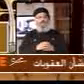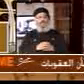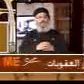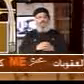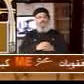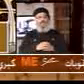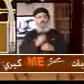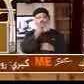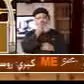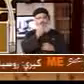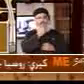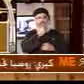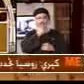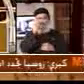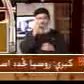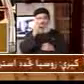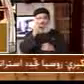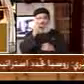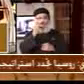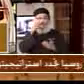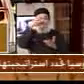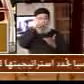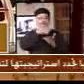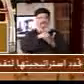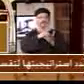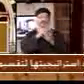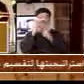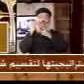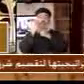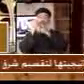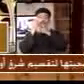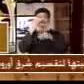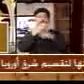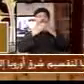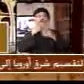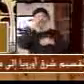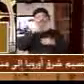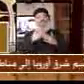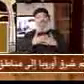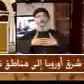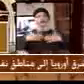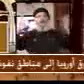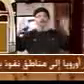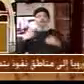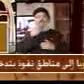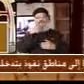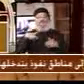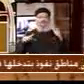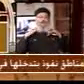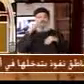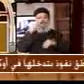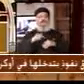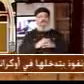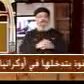المبلغ القليل ده عندما وضع في يد الله بنى كنيسة عظيمة كبيرة في الاسكندرية.